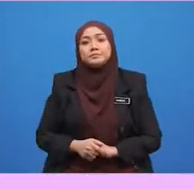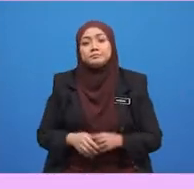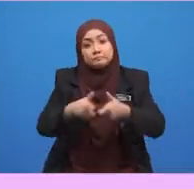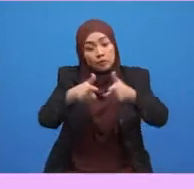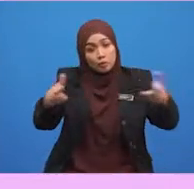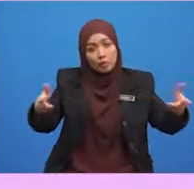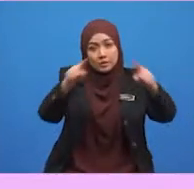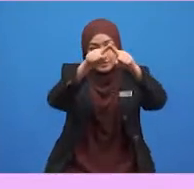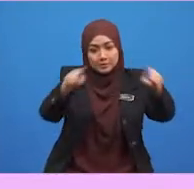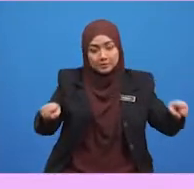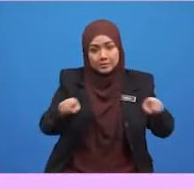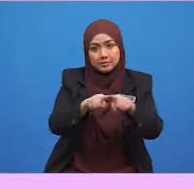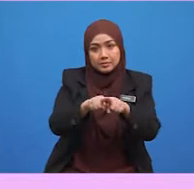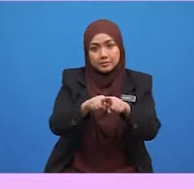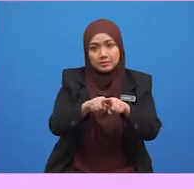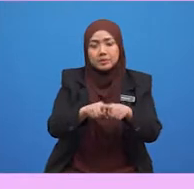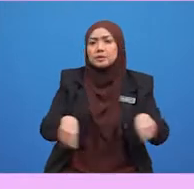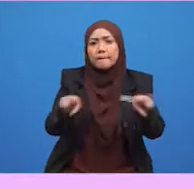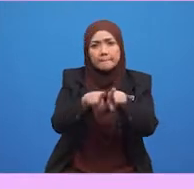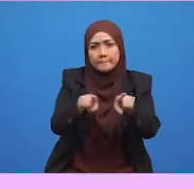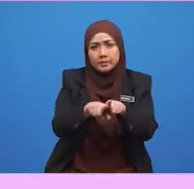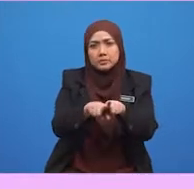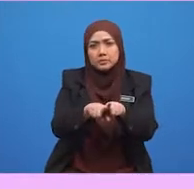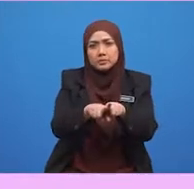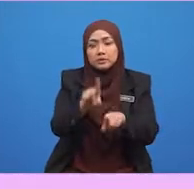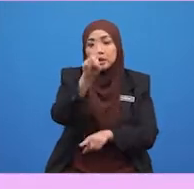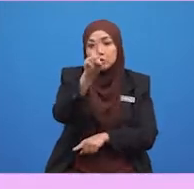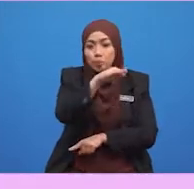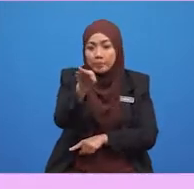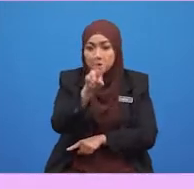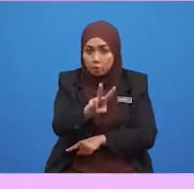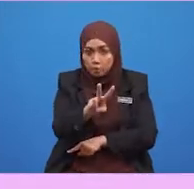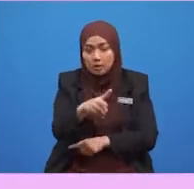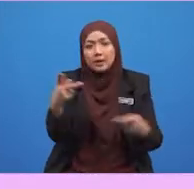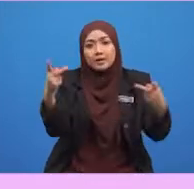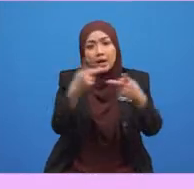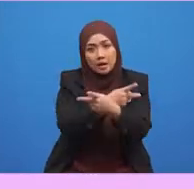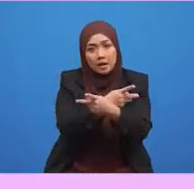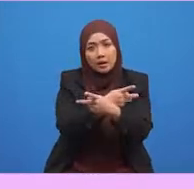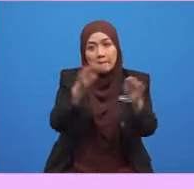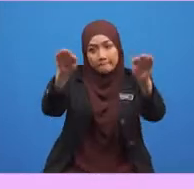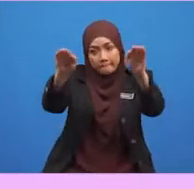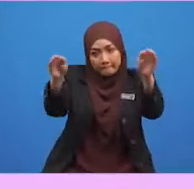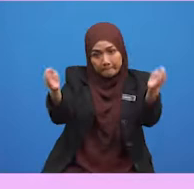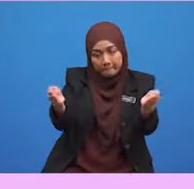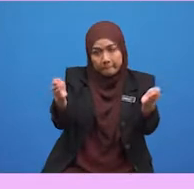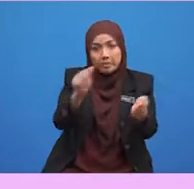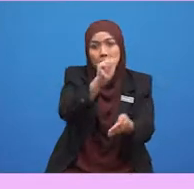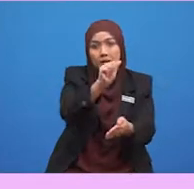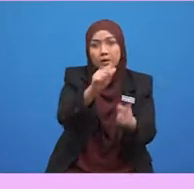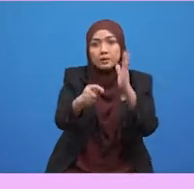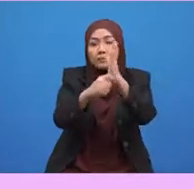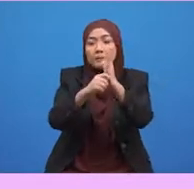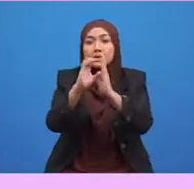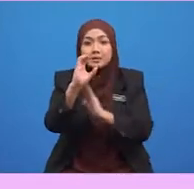segitiga AFE sama dengan 1 per 2 darab kurungan A tambah